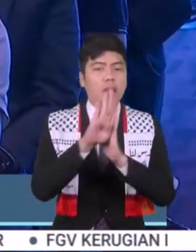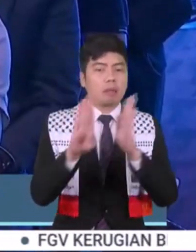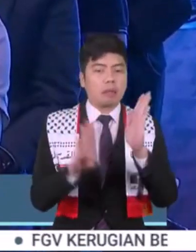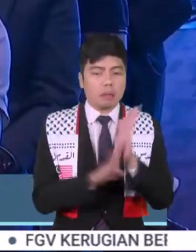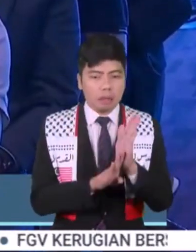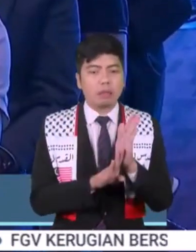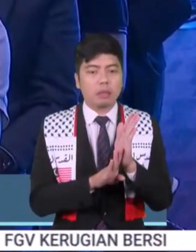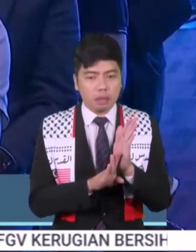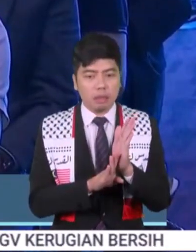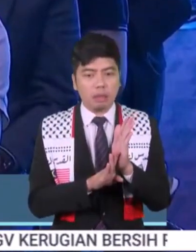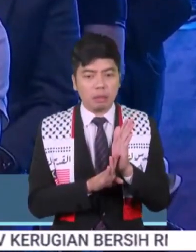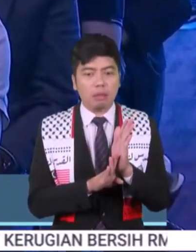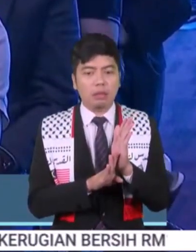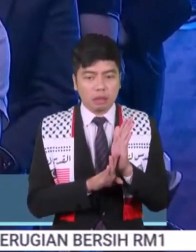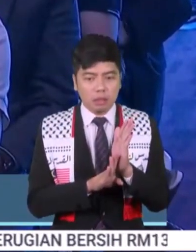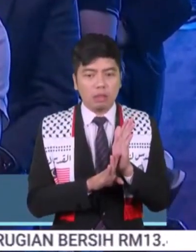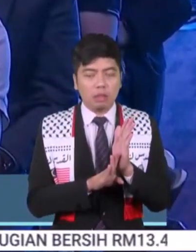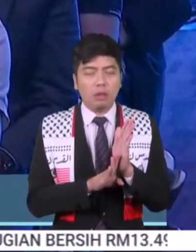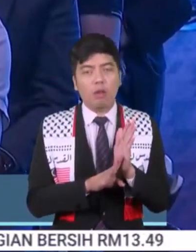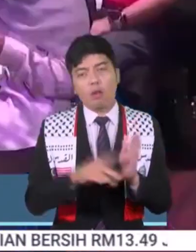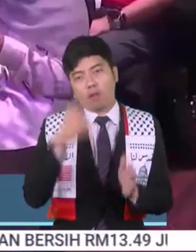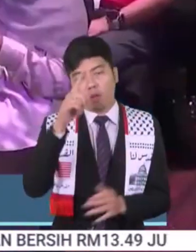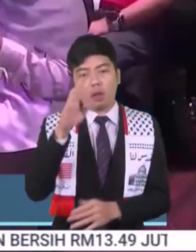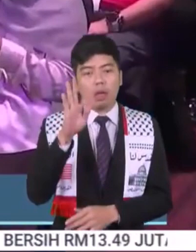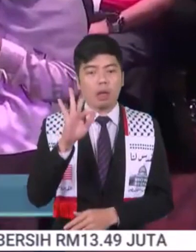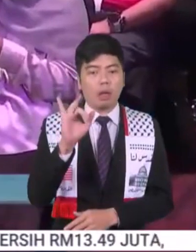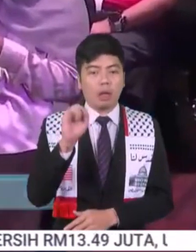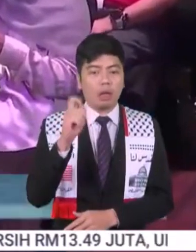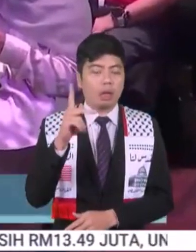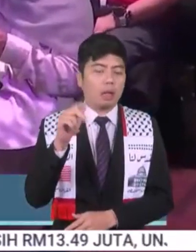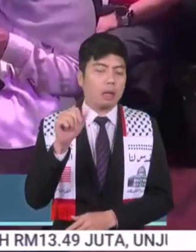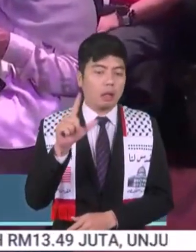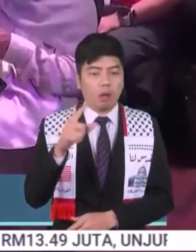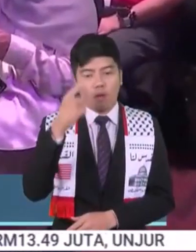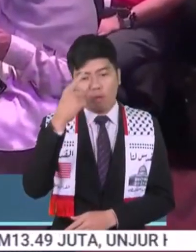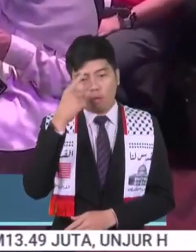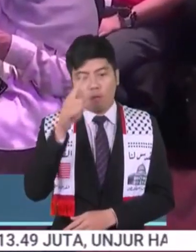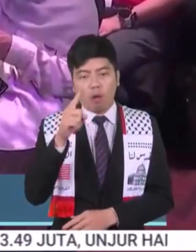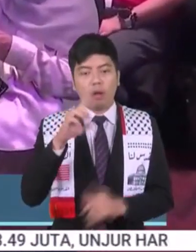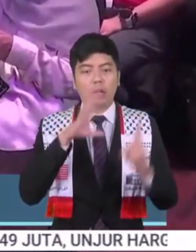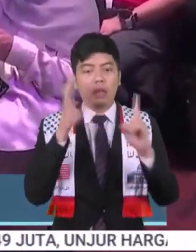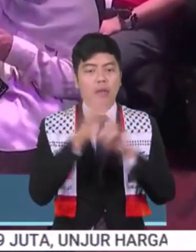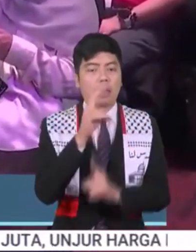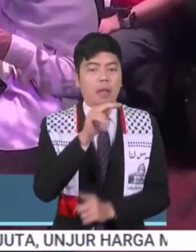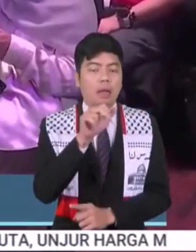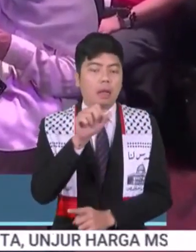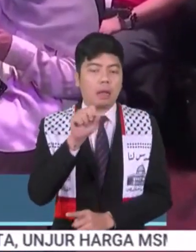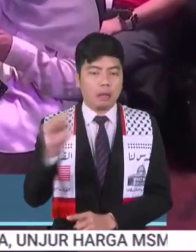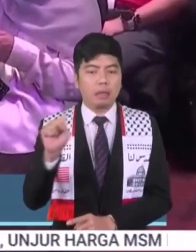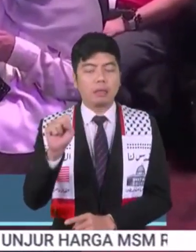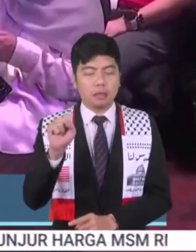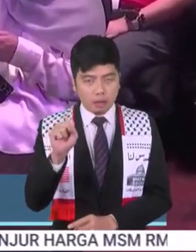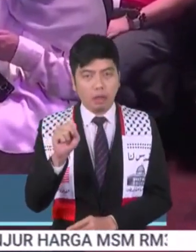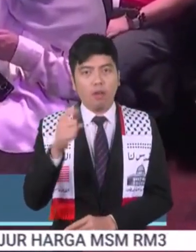RM25 billion, $5.3 billion in fiscal support to operationalize the NSS with